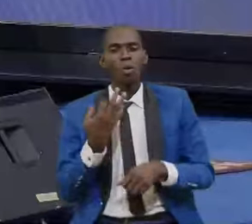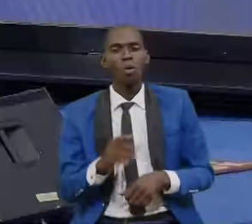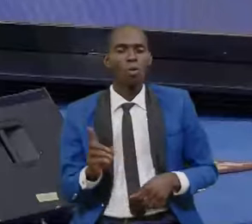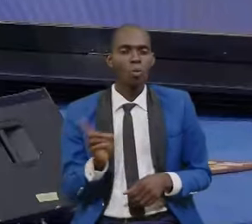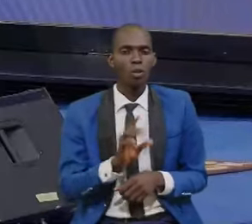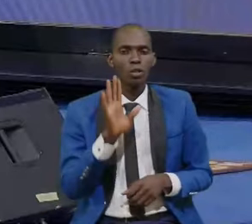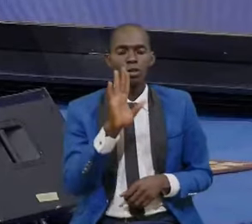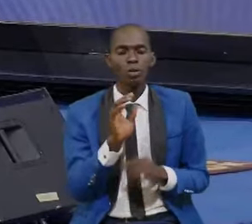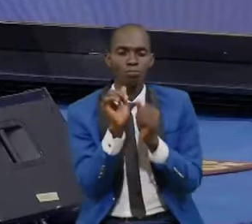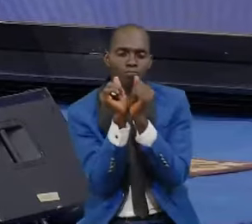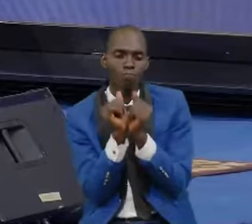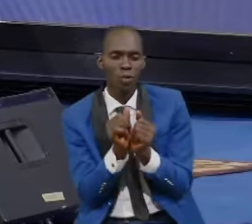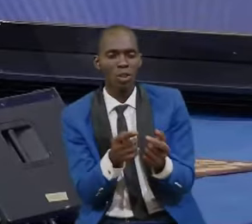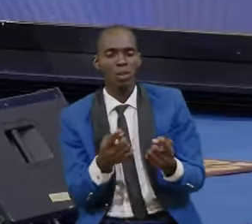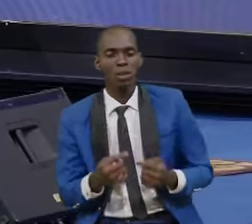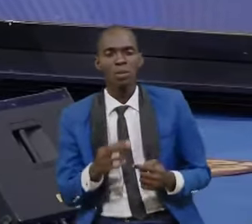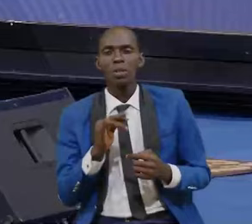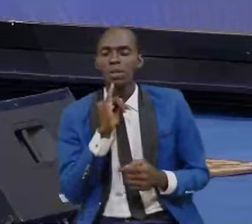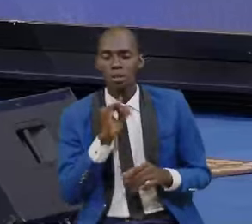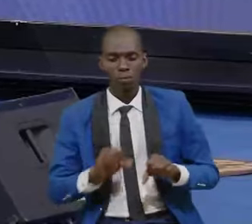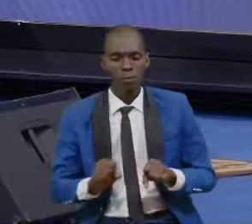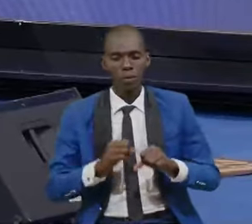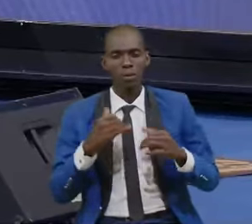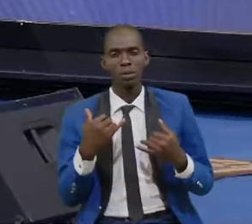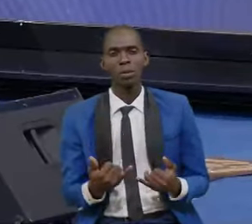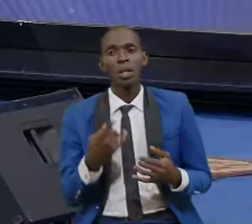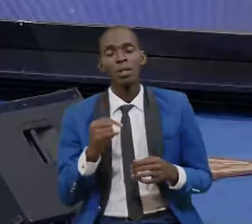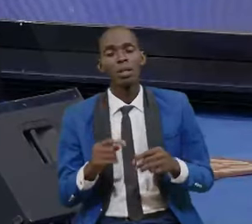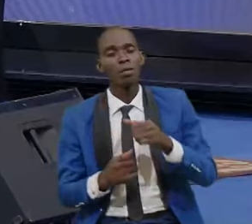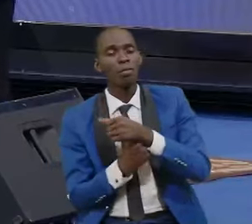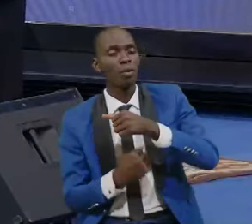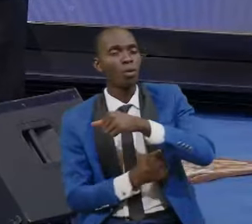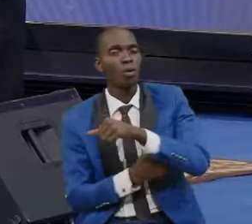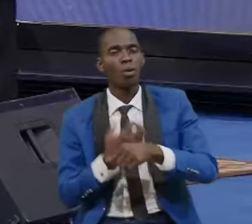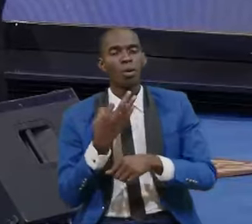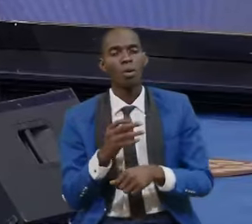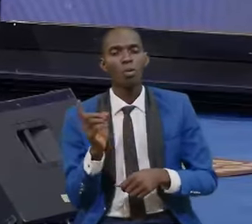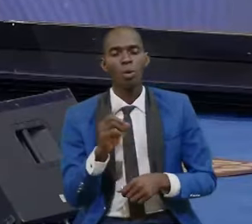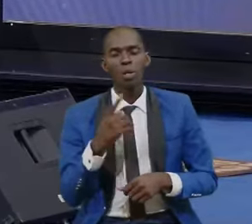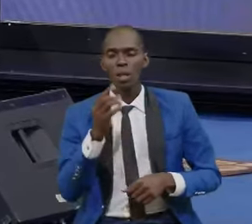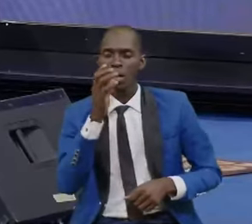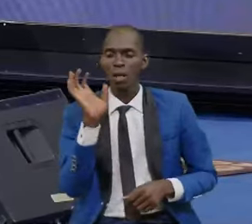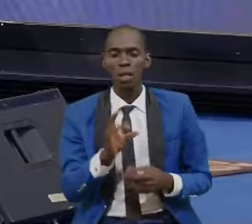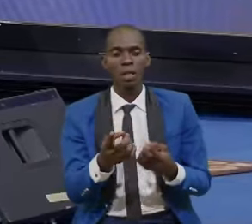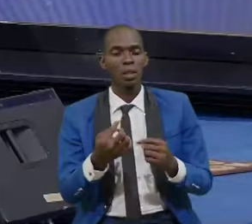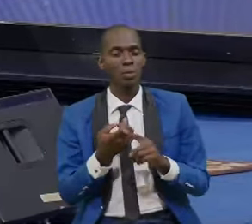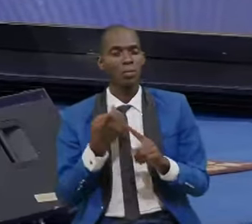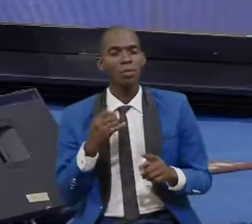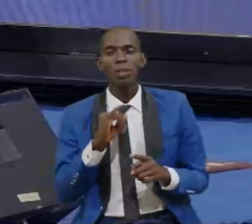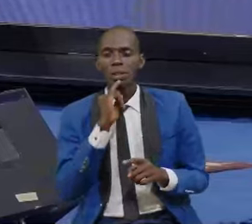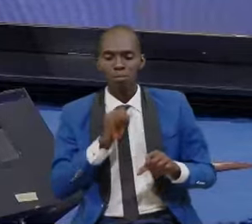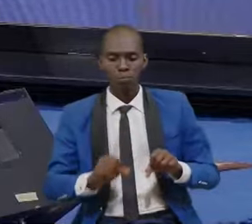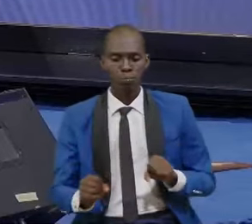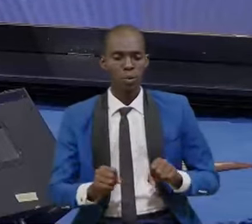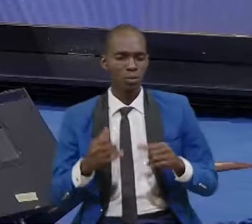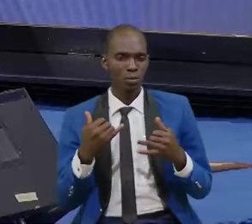Les fondements d'où viennent tes liens sont ébranlés déjà. Les fondements de là où la malédiction est venue sont